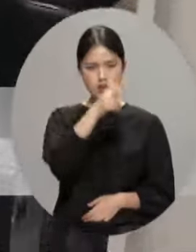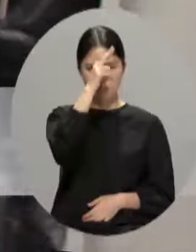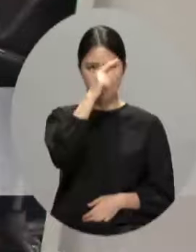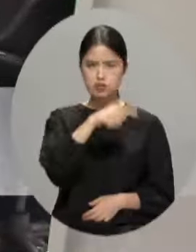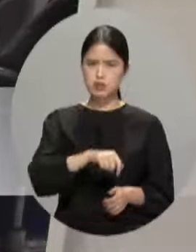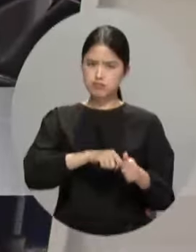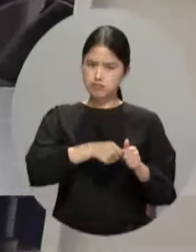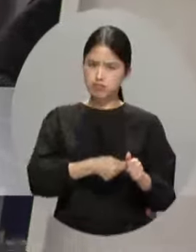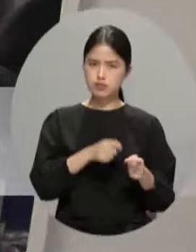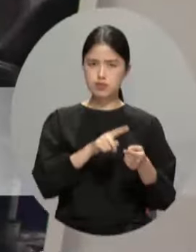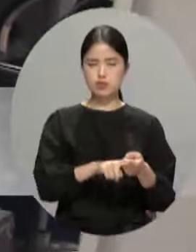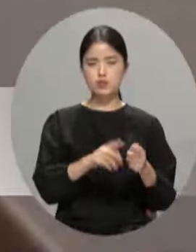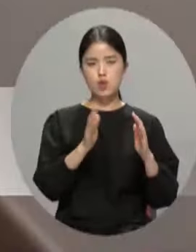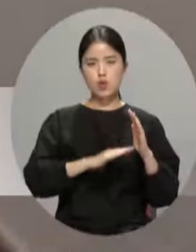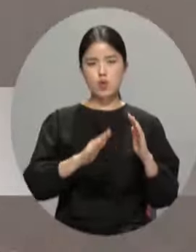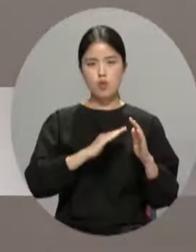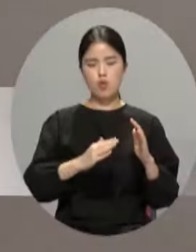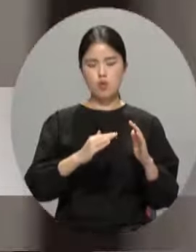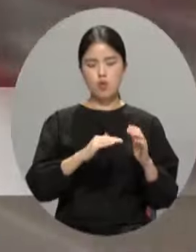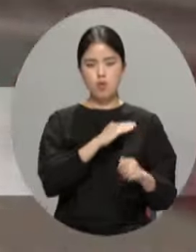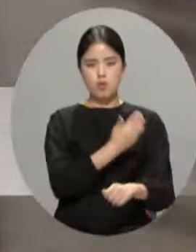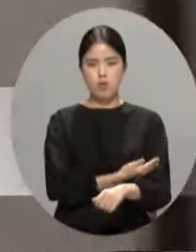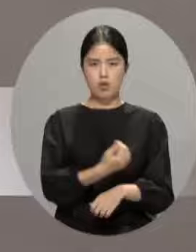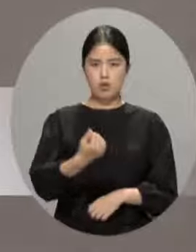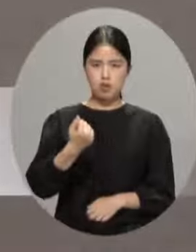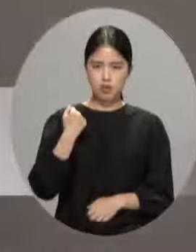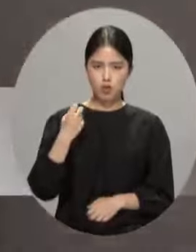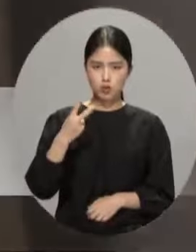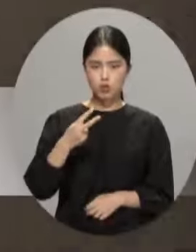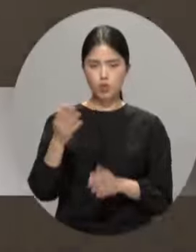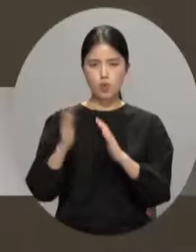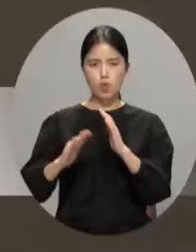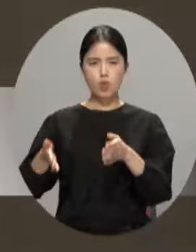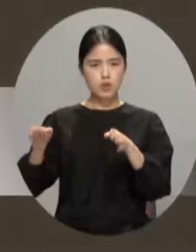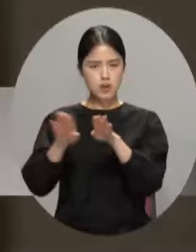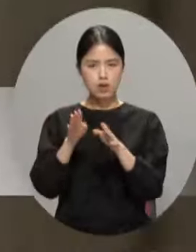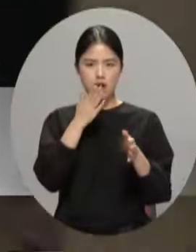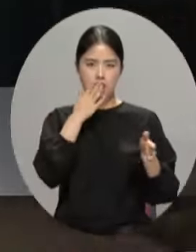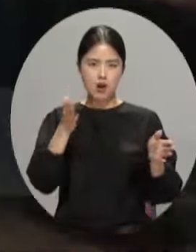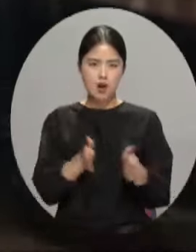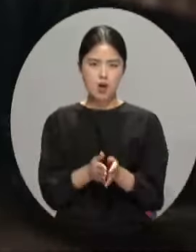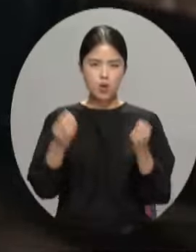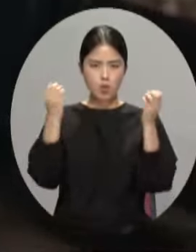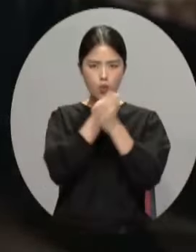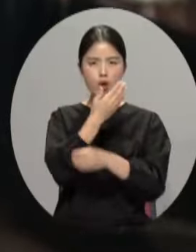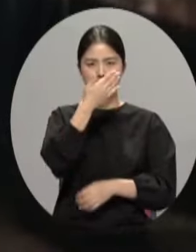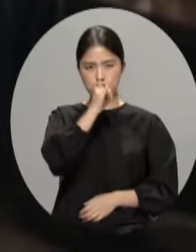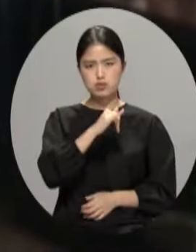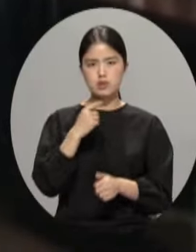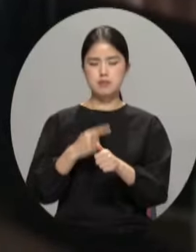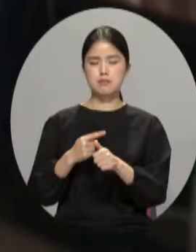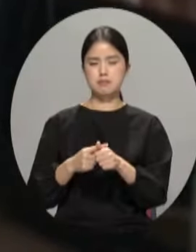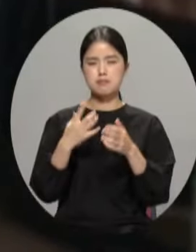지역의 공권력과 공공기관의 유착으로 오해받을 소지가 크다는 언론 관련 단체의 비판이 잇따랐습니다.